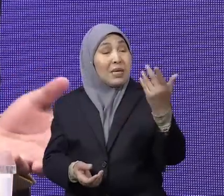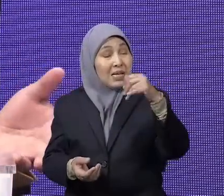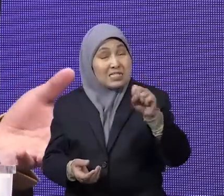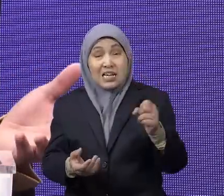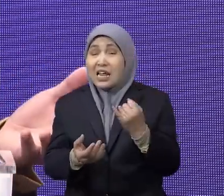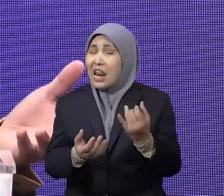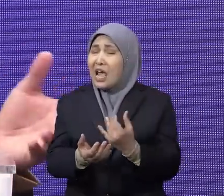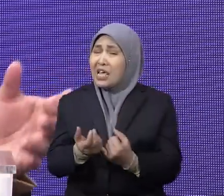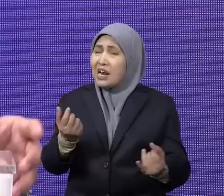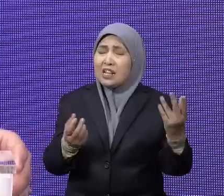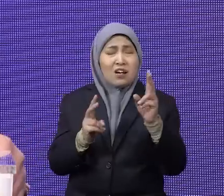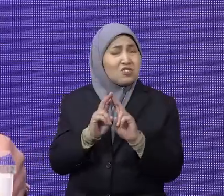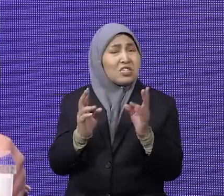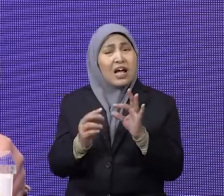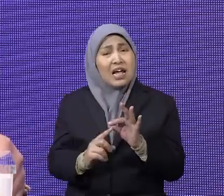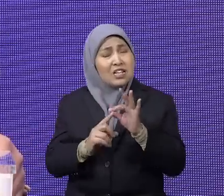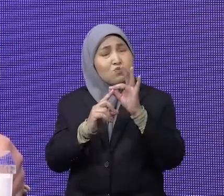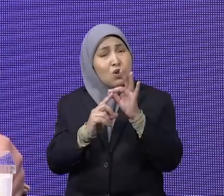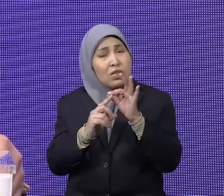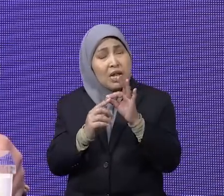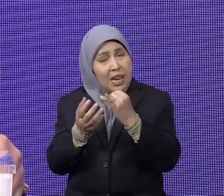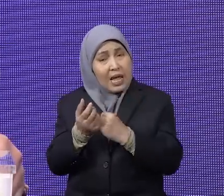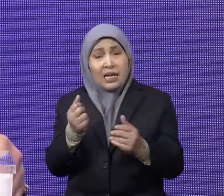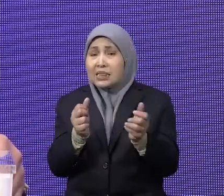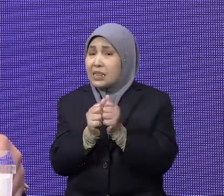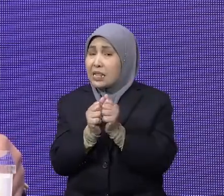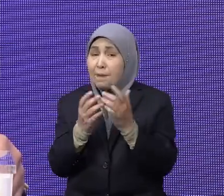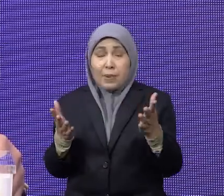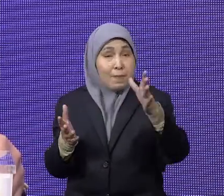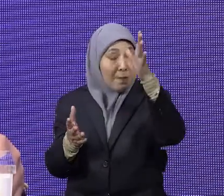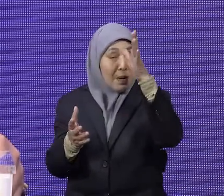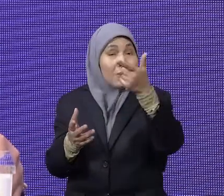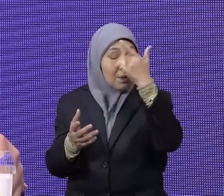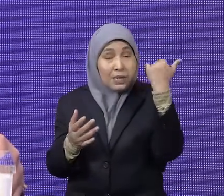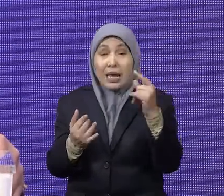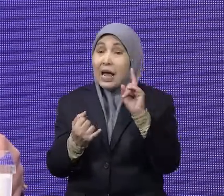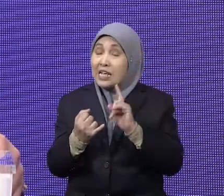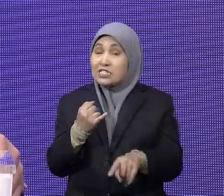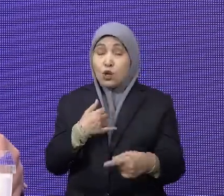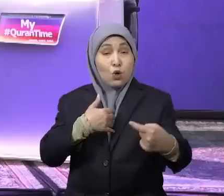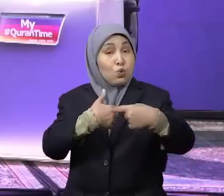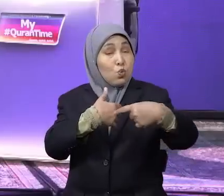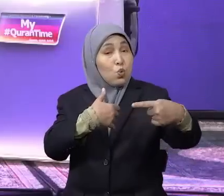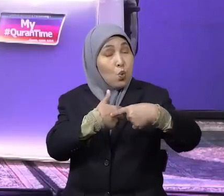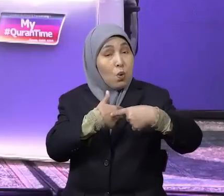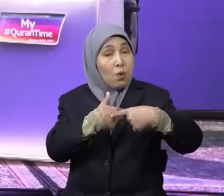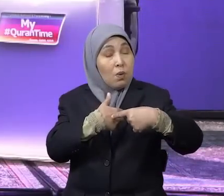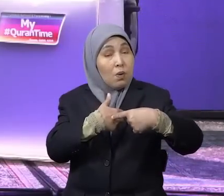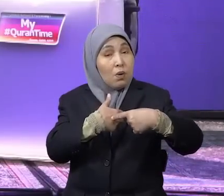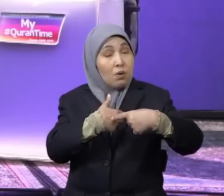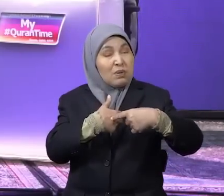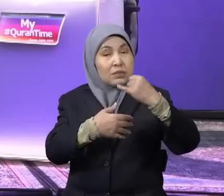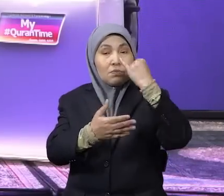inilah merupakan satu kelahiran yang sangat-sangat istimewa, yang mana dia dilahirkan tanpa bapa, yang menyebabkan akhirnya ibunya dituduh sebagai seorang